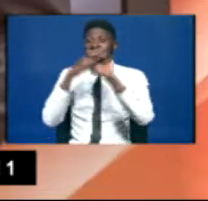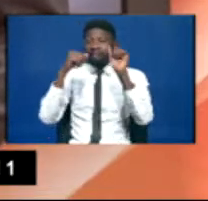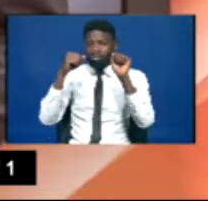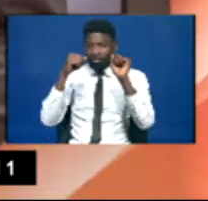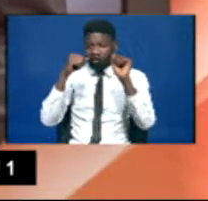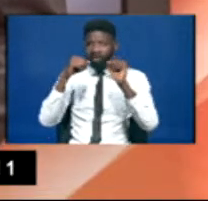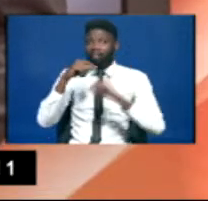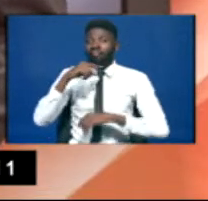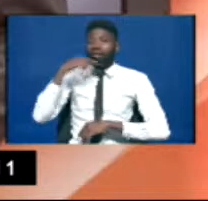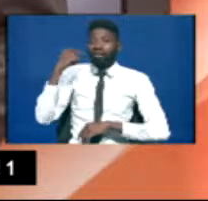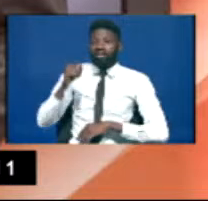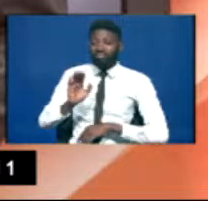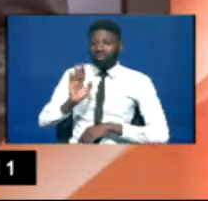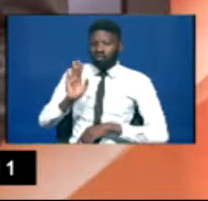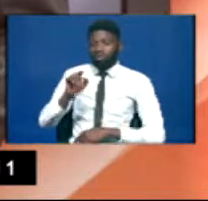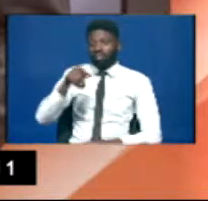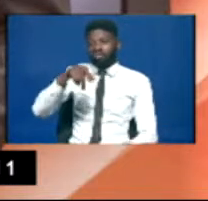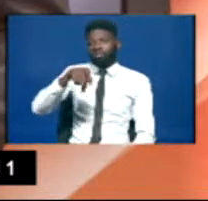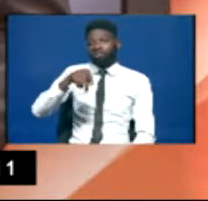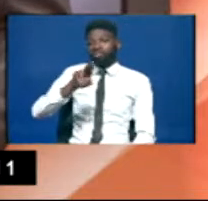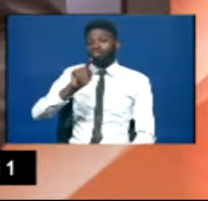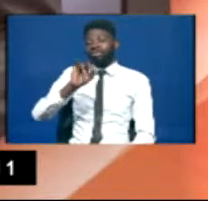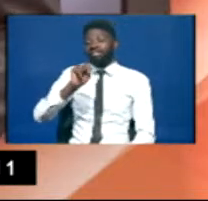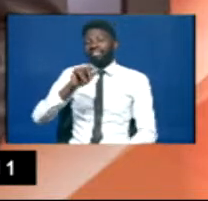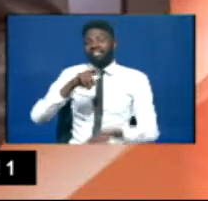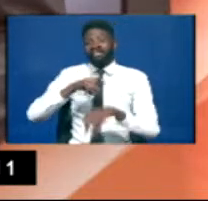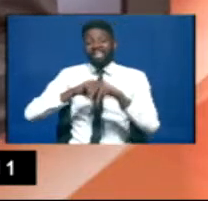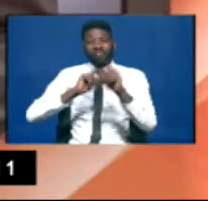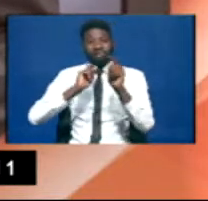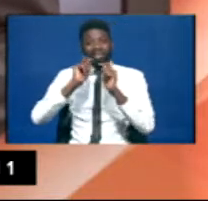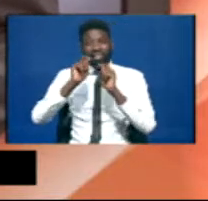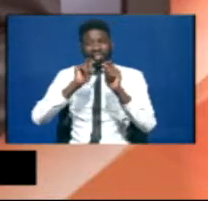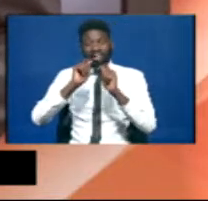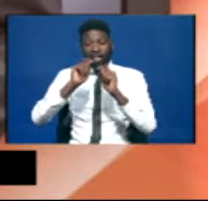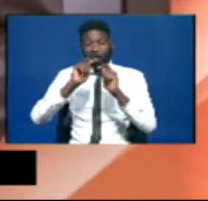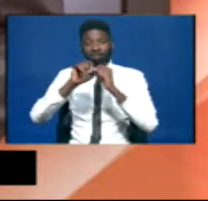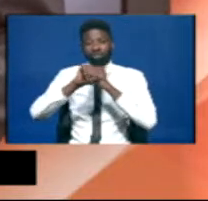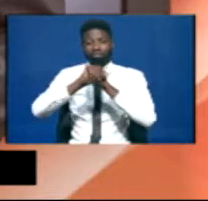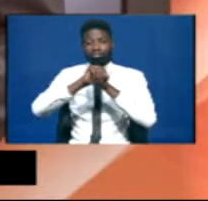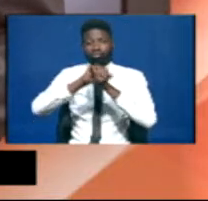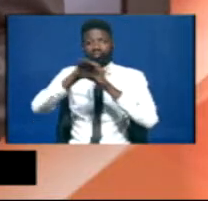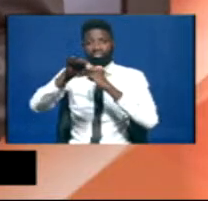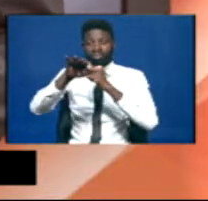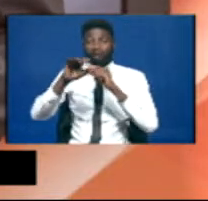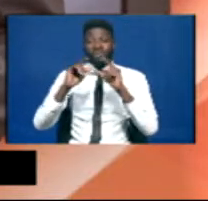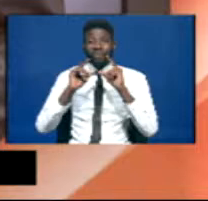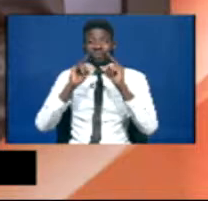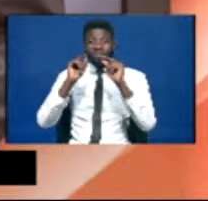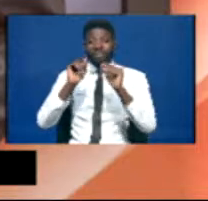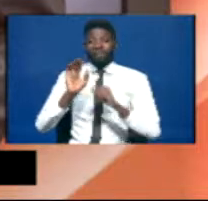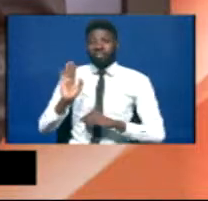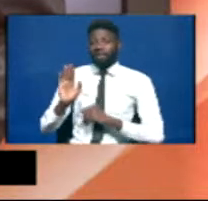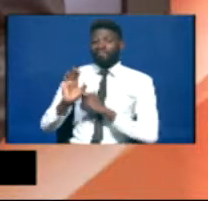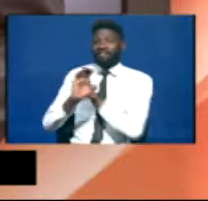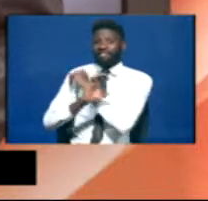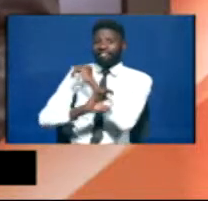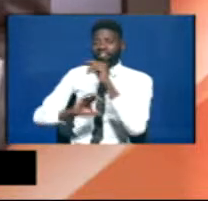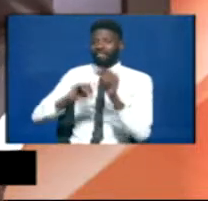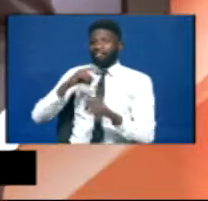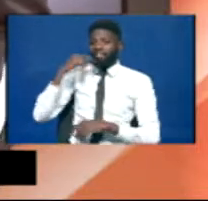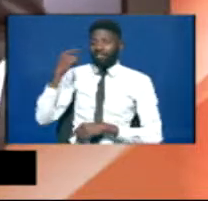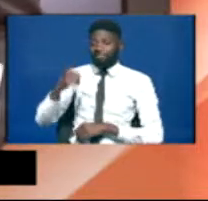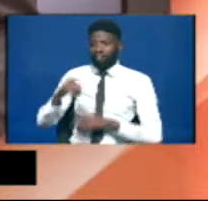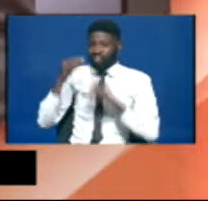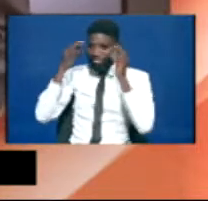Urusi amesema kwenye mahojiano yaliyopeperushwa moja kwa moja kwamba nchi hiyo itafanya maamuzi na kushambulia maeneo zaidi nchini